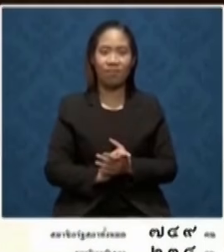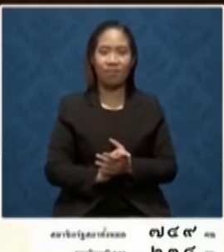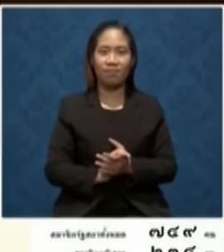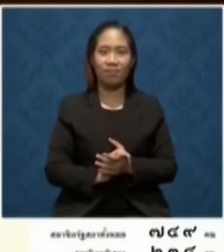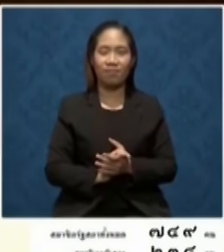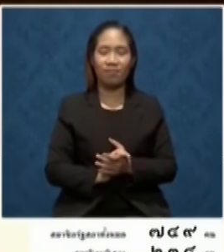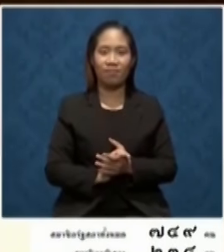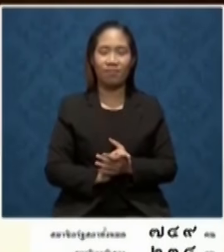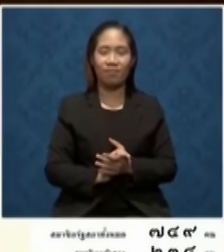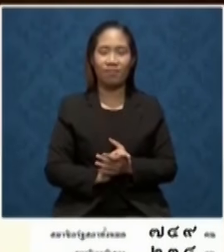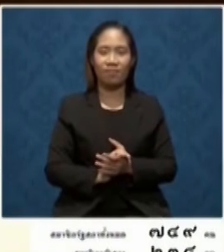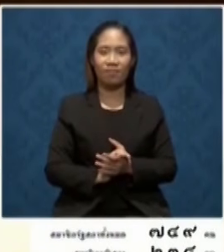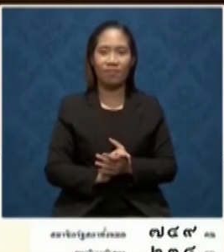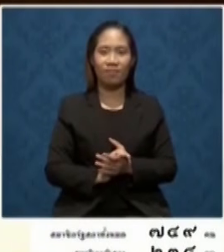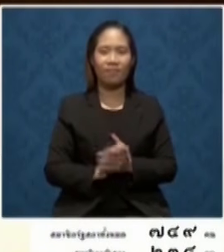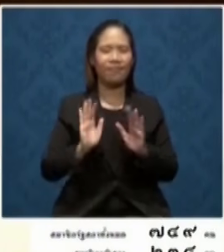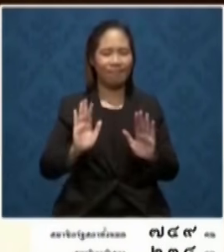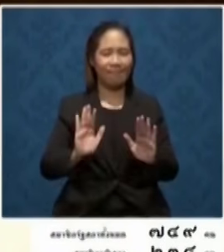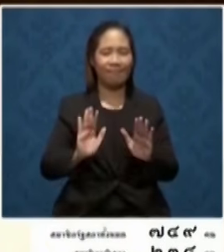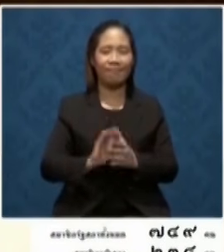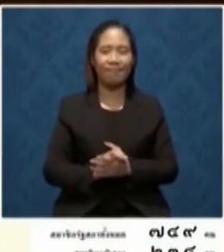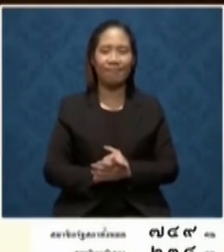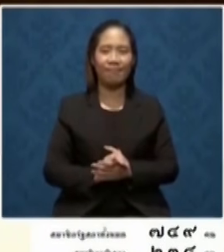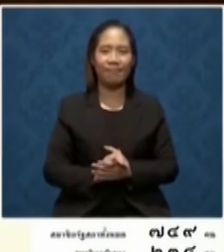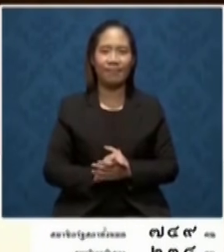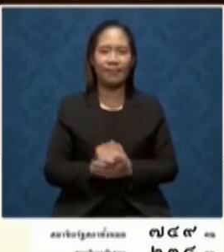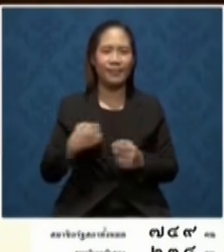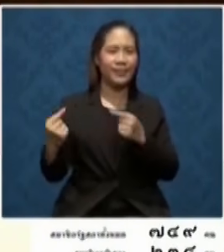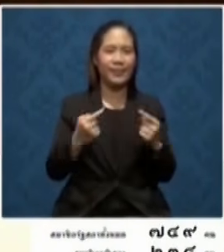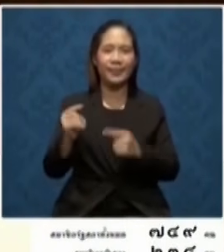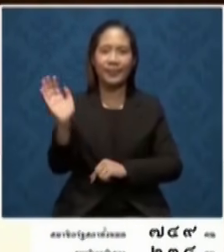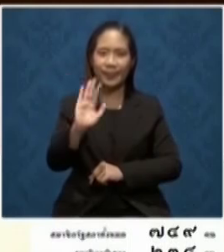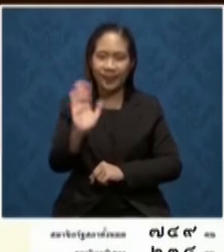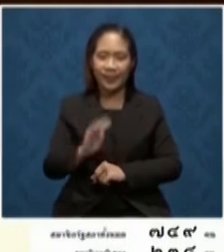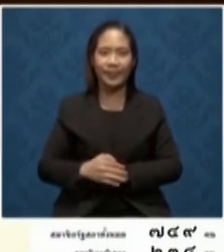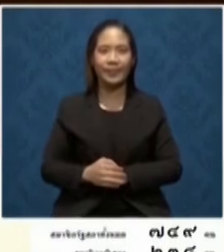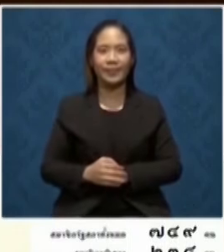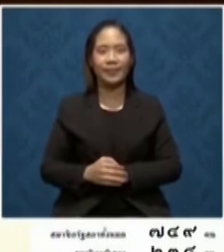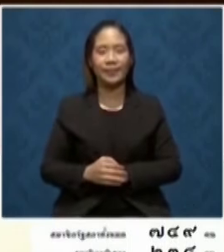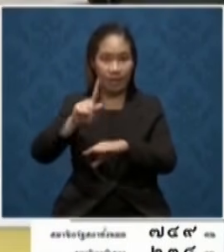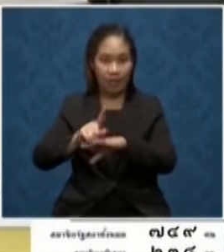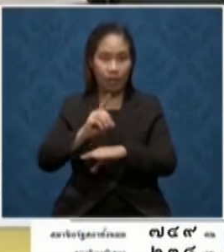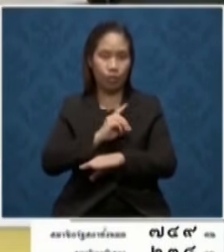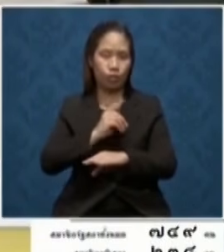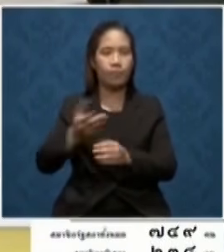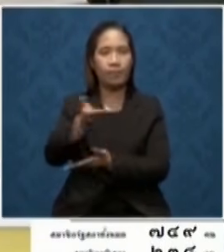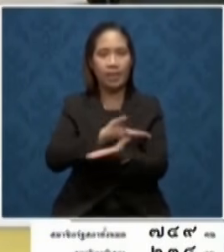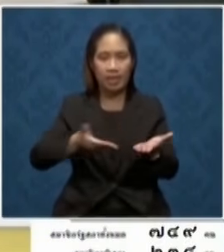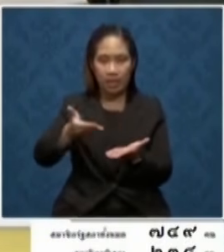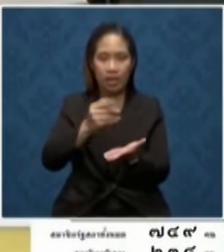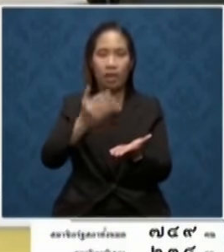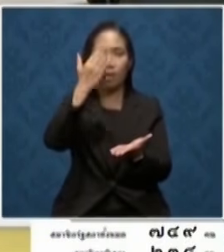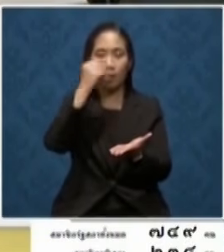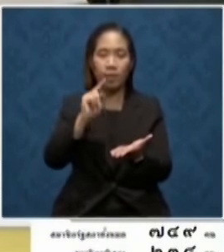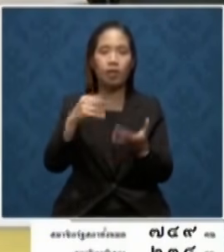ท่านจุดแค่นั้นดีกว่านะครับนะฮะอย่าทะเลาะกันเลยนะครับ ทำไมครับวัดบางคลานเกี่ยวอะไรอุ้ย